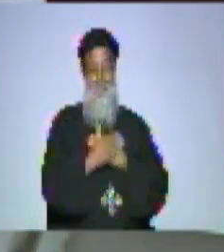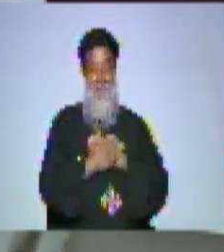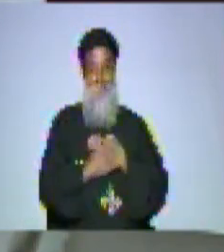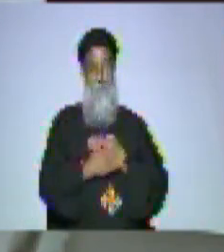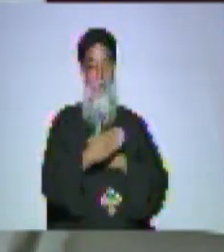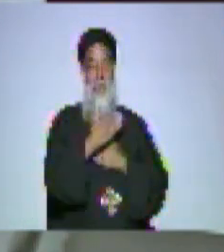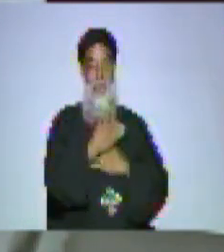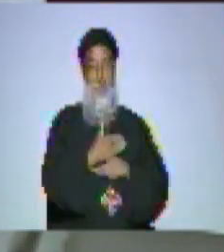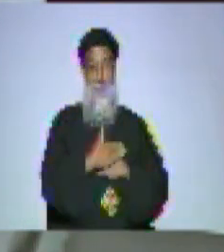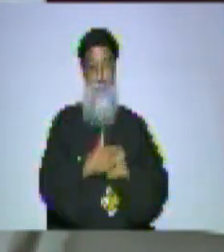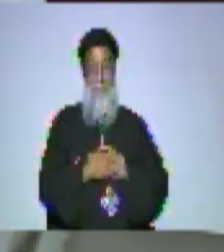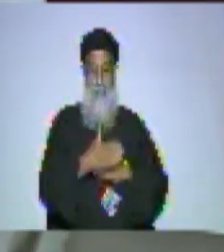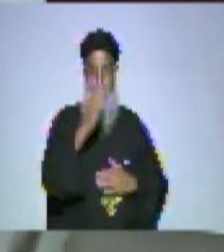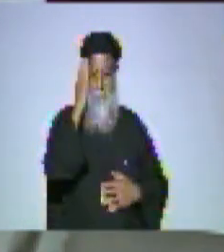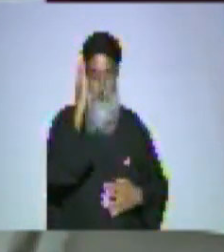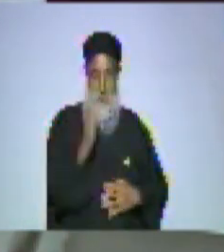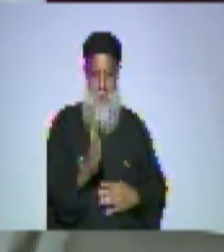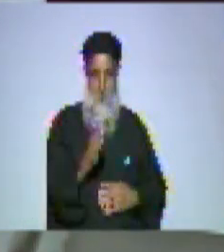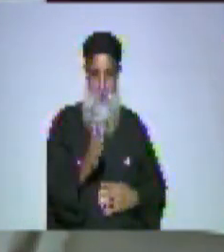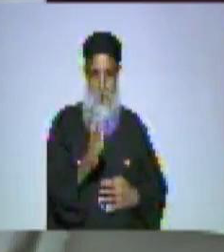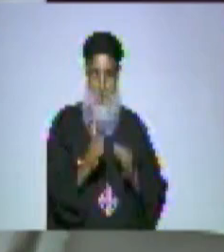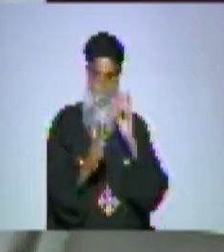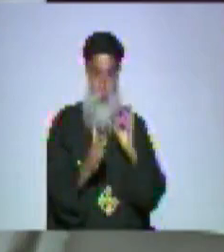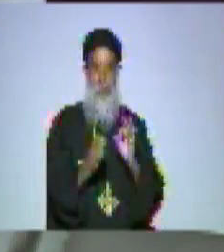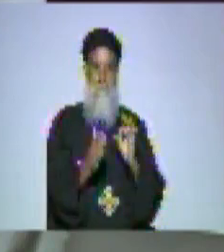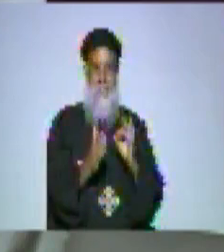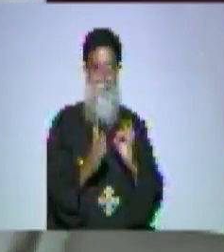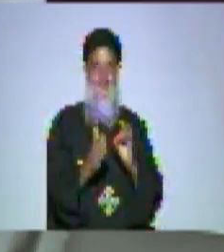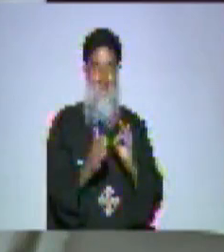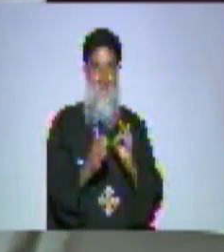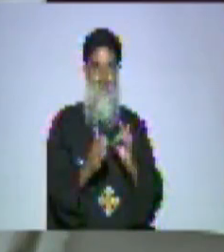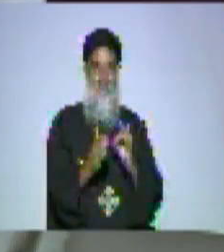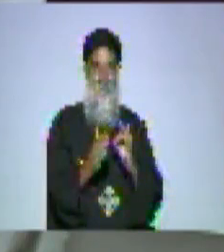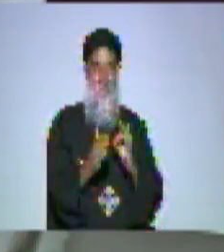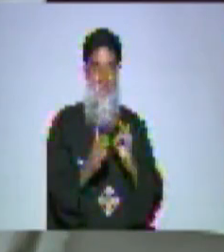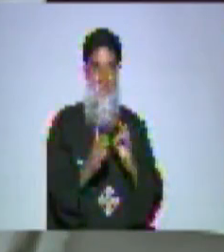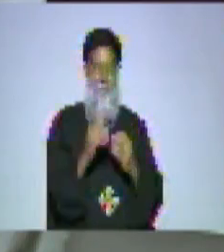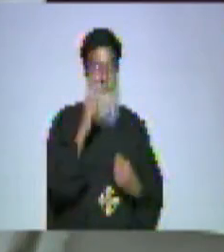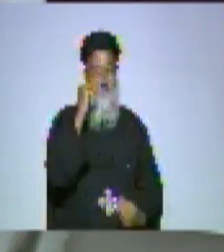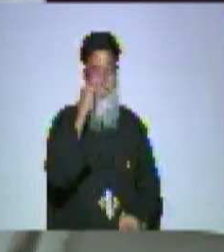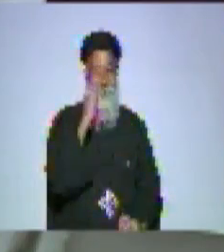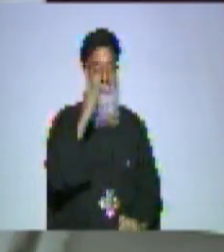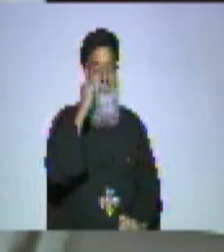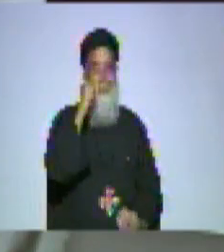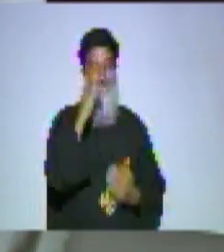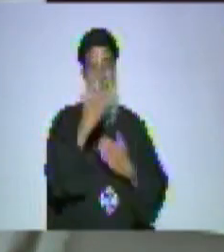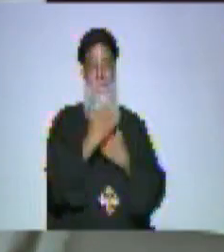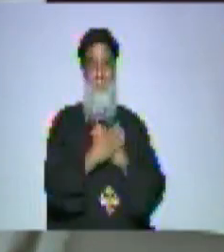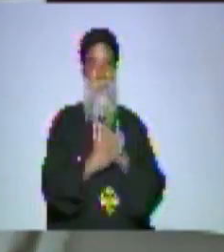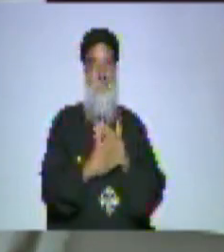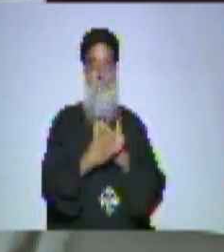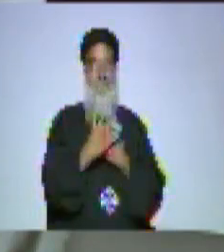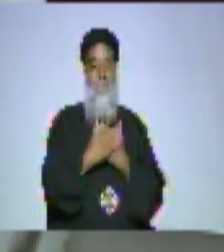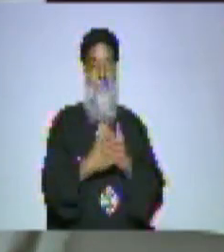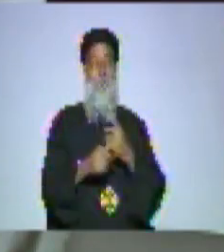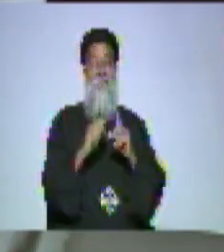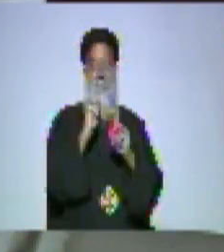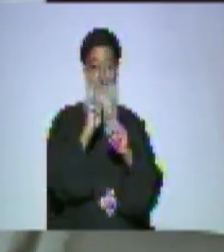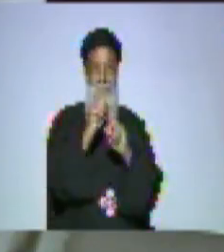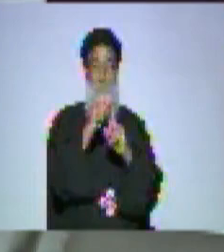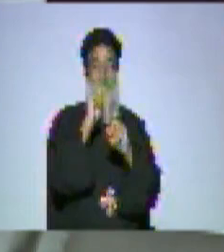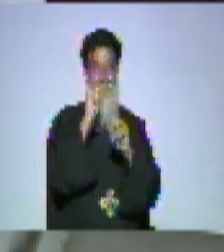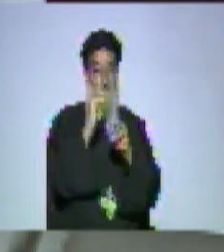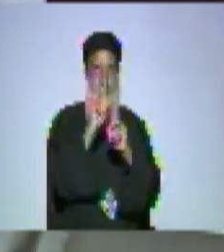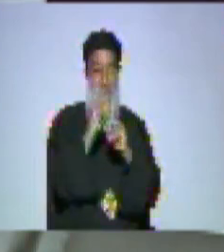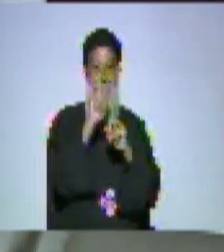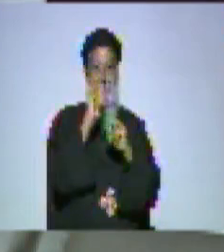طبعا في حزمه كان شديد جدا بس كان يعني يقصد اصلاح اللي